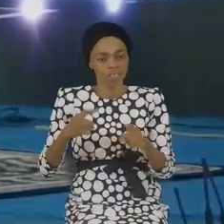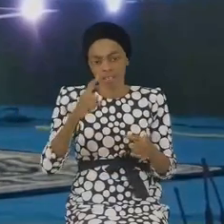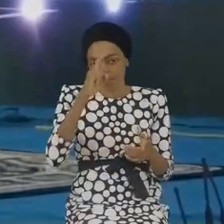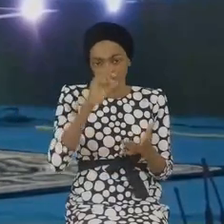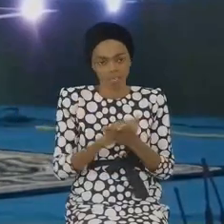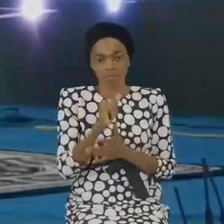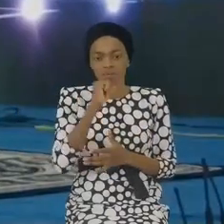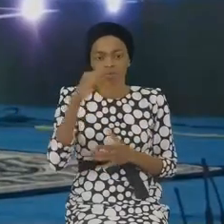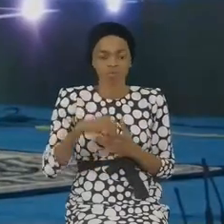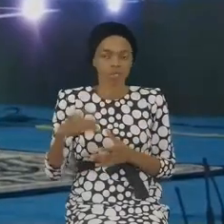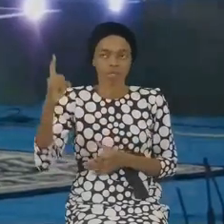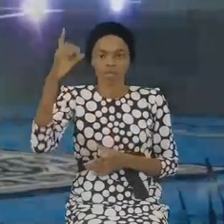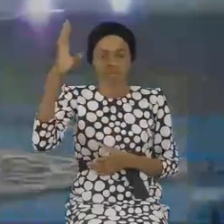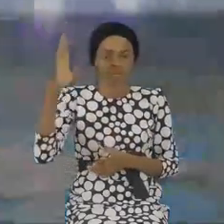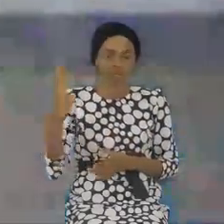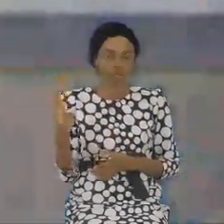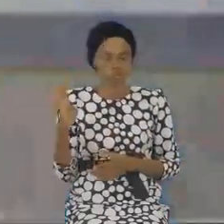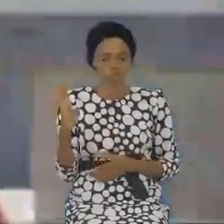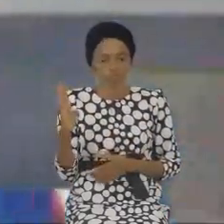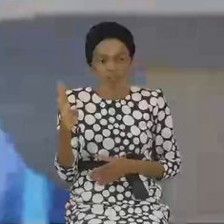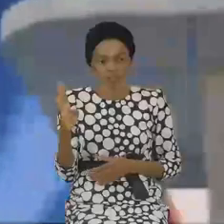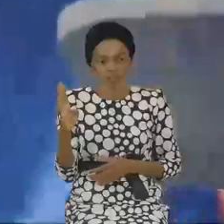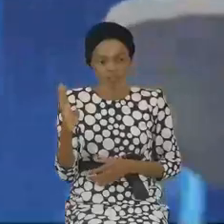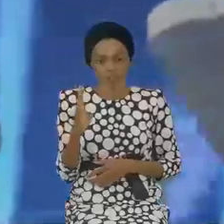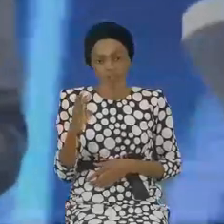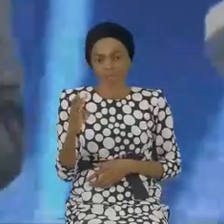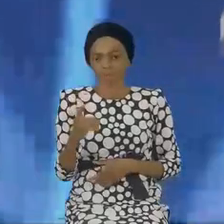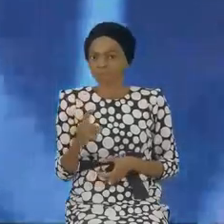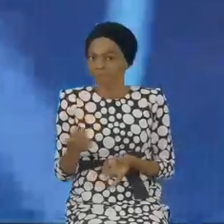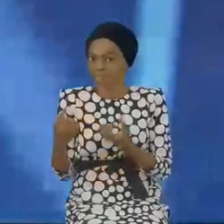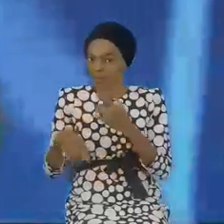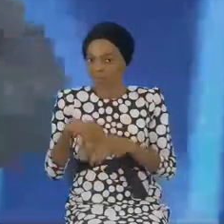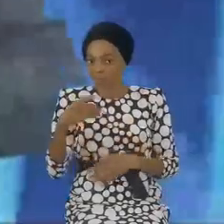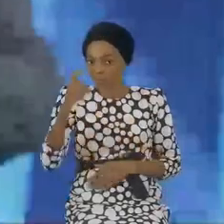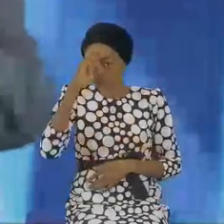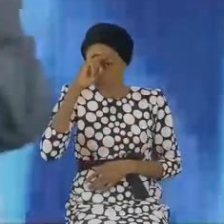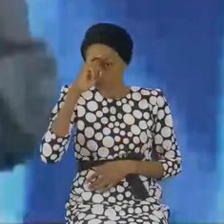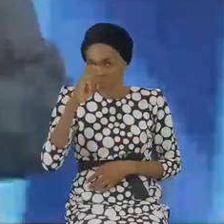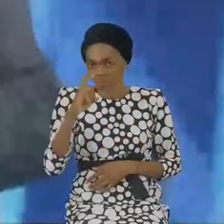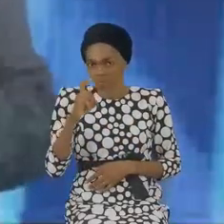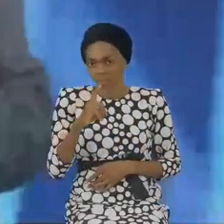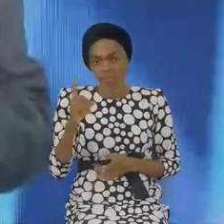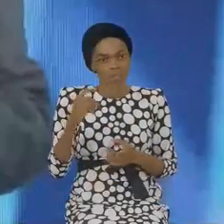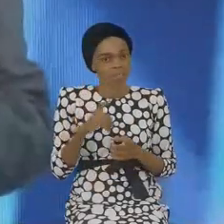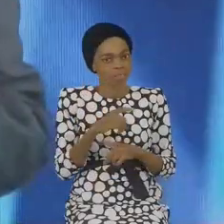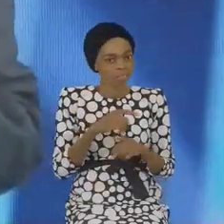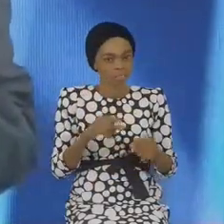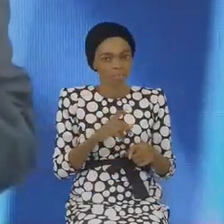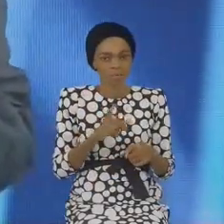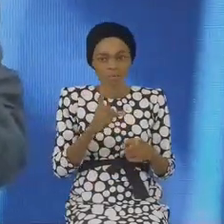parce qu'ils n'eurent pas confiance dans son secours. Ils sont sortis d'Égypte, ils ne crurent pas en